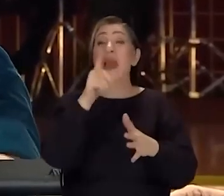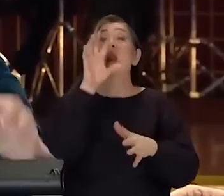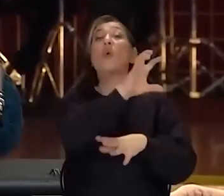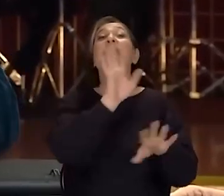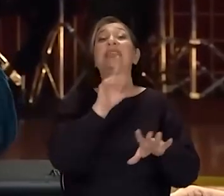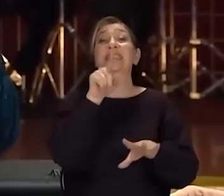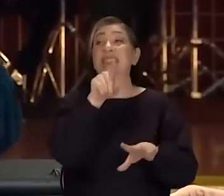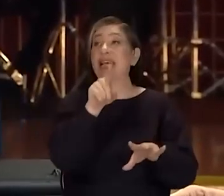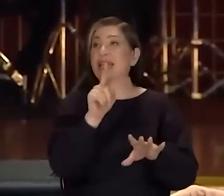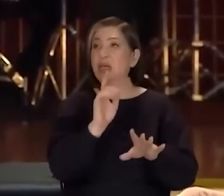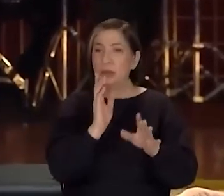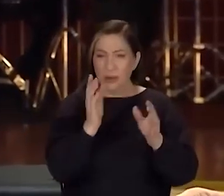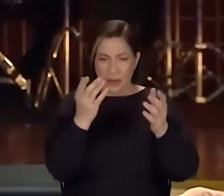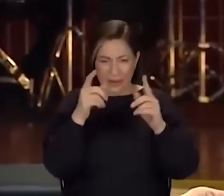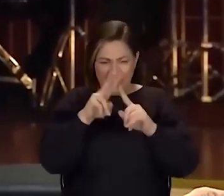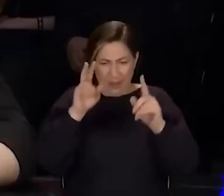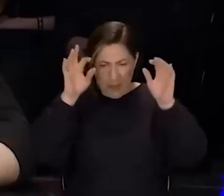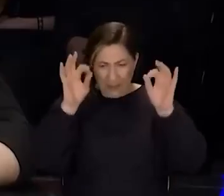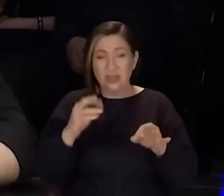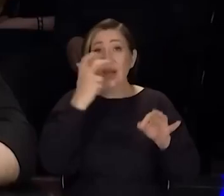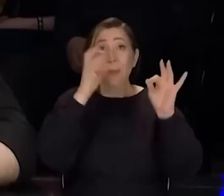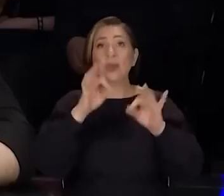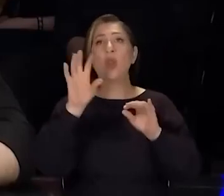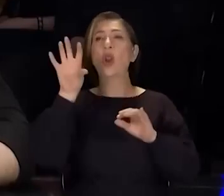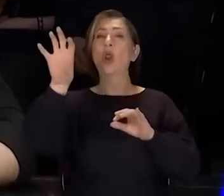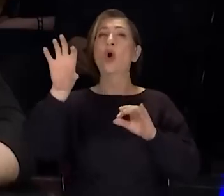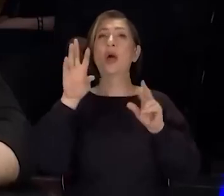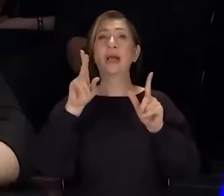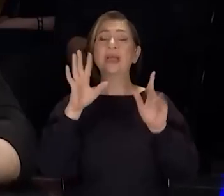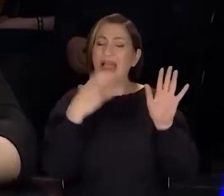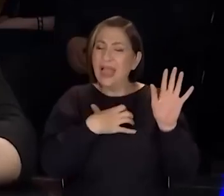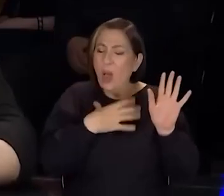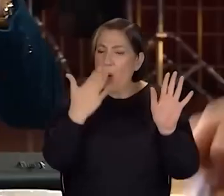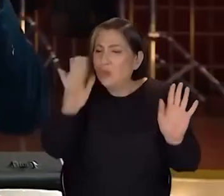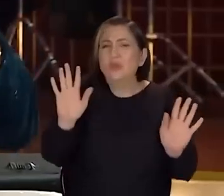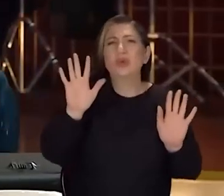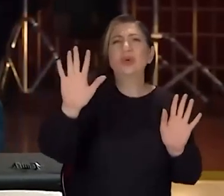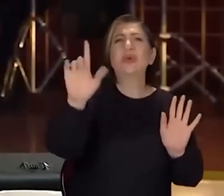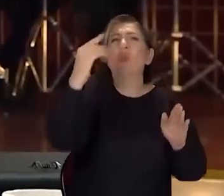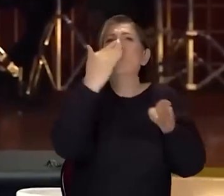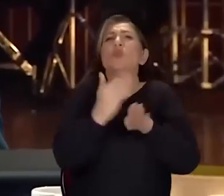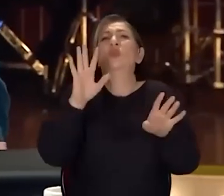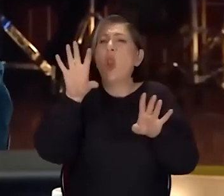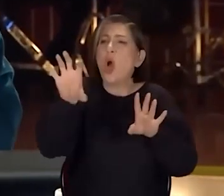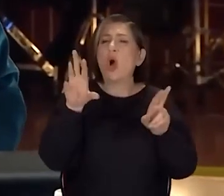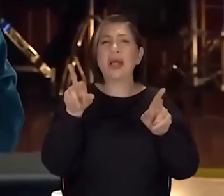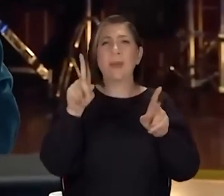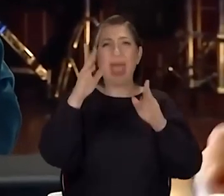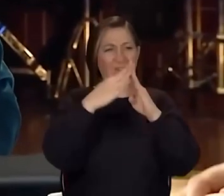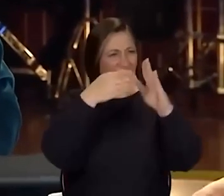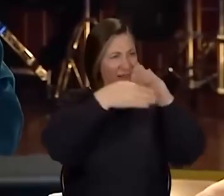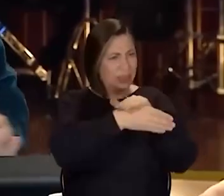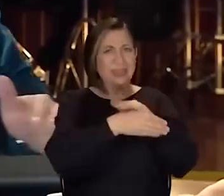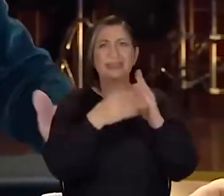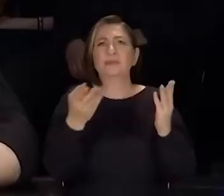değil. Sen çıktığın günden beri logosun. Sürreal bir kafa olabilir mi? Evet, yani bir şey, sen uymuyorsun. Mesela oraya işte bir eve girdiniz